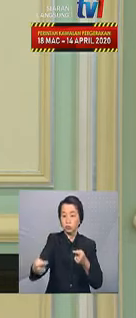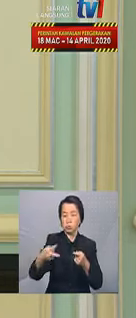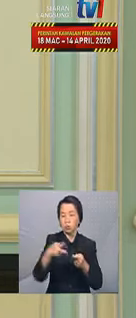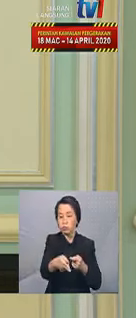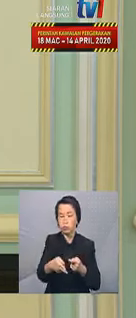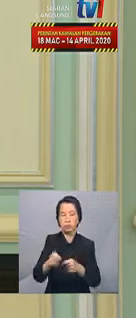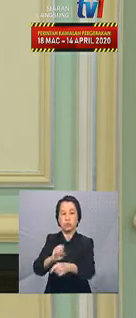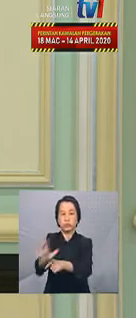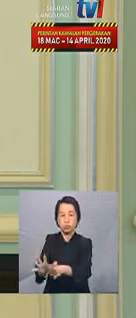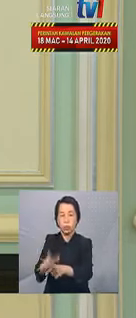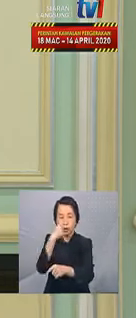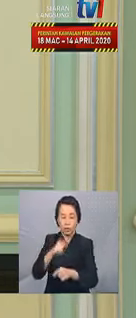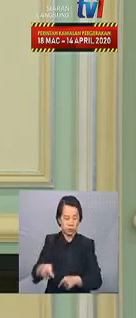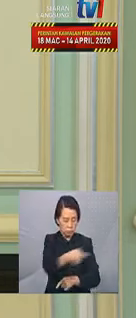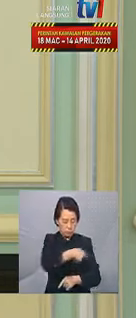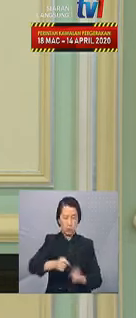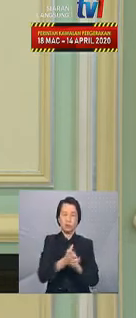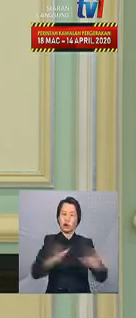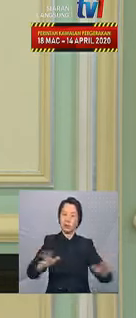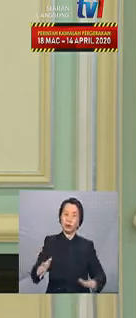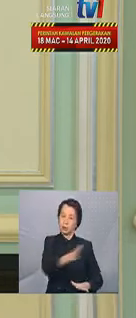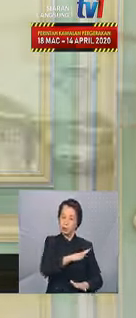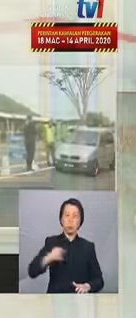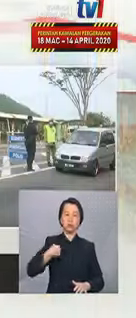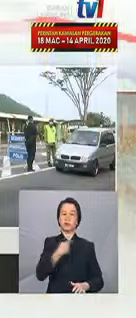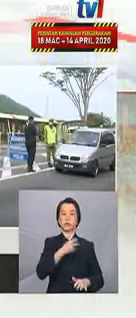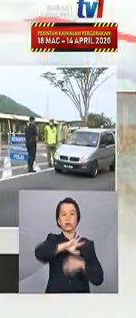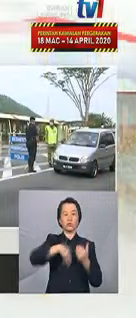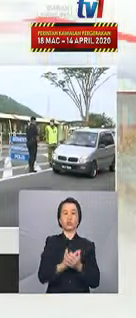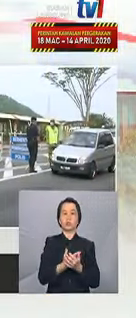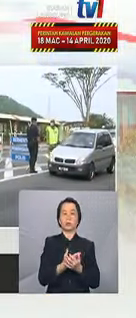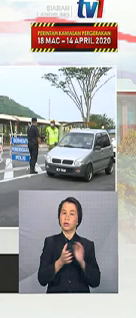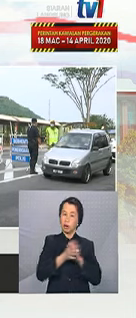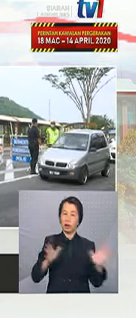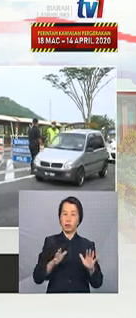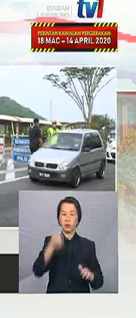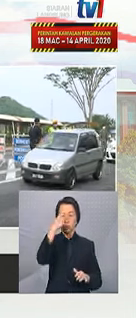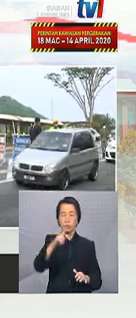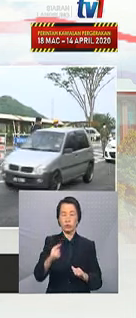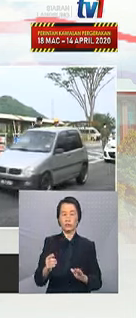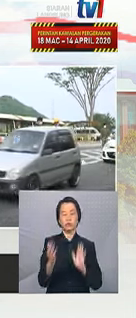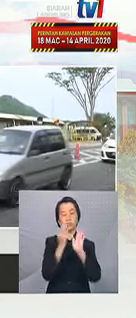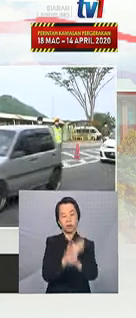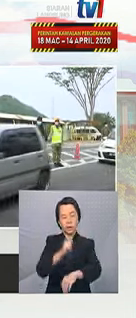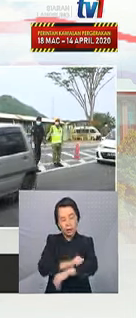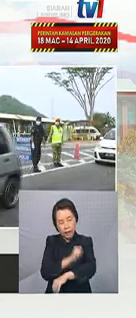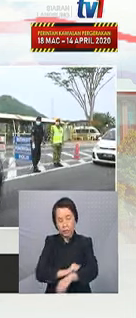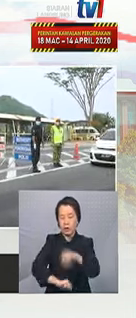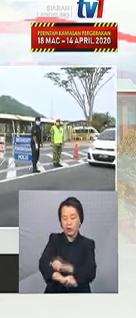COVID-19 bagi menyelamatkan nyawa kita semua. Bagi membalas jasa dan pengorbanan